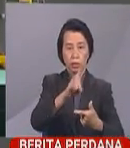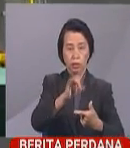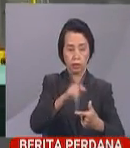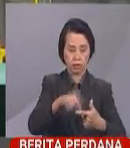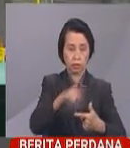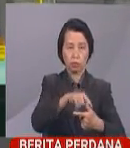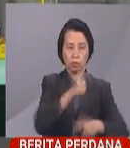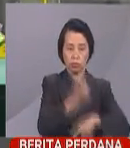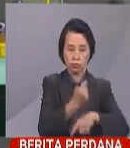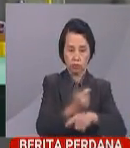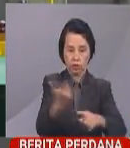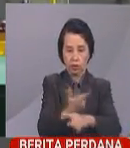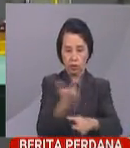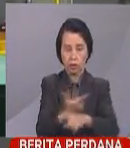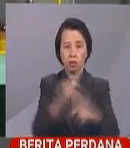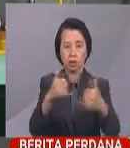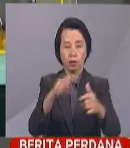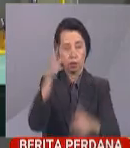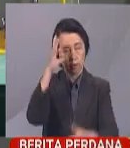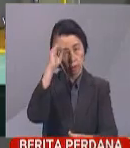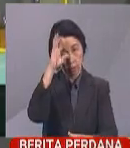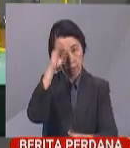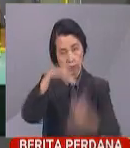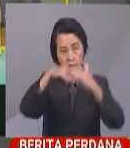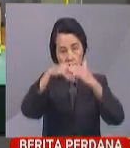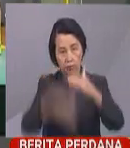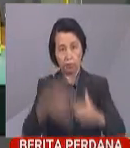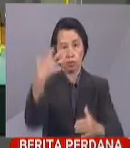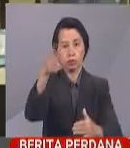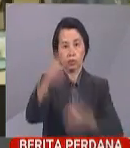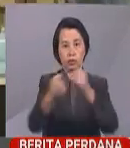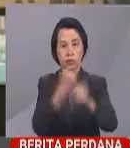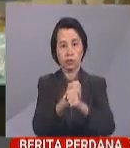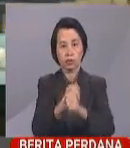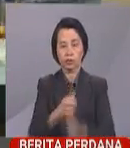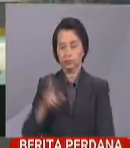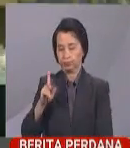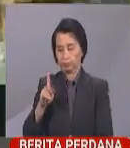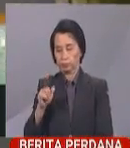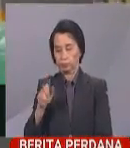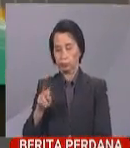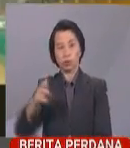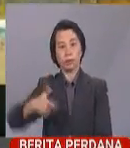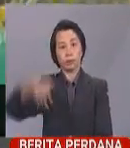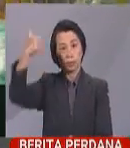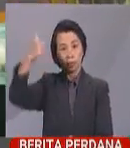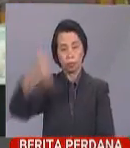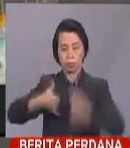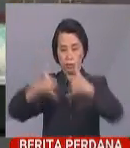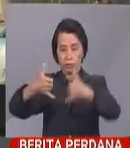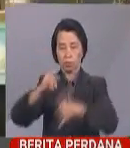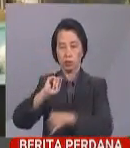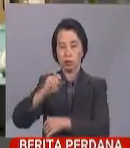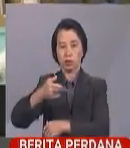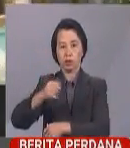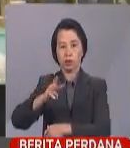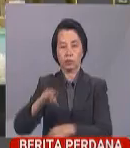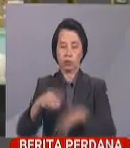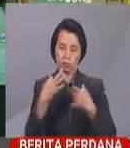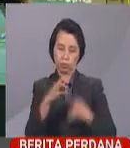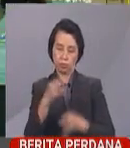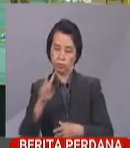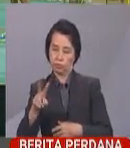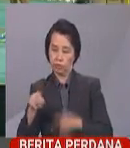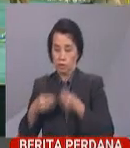Wulan ditugaskan latih pemain laki bawah 15 tahun kynk bekas Pemenang dalam skuad Piala Thomas 1962